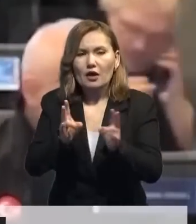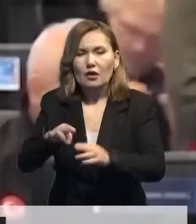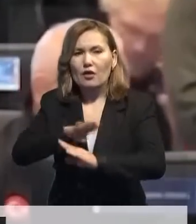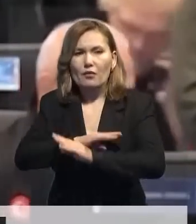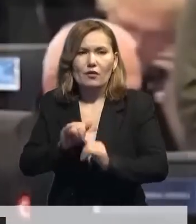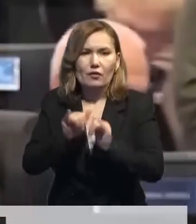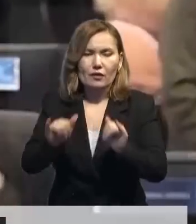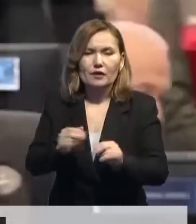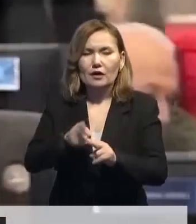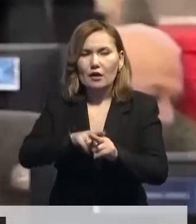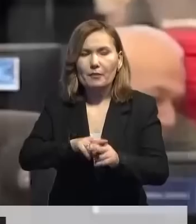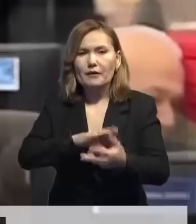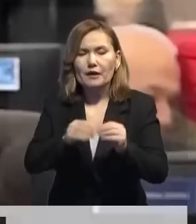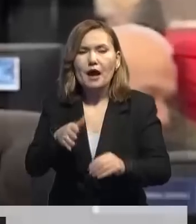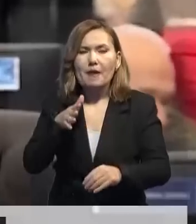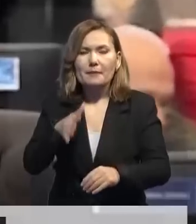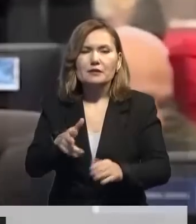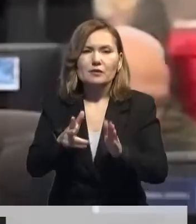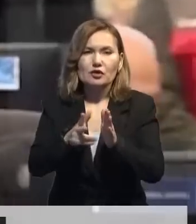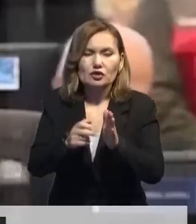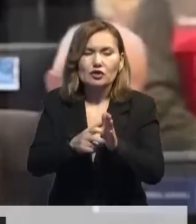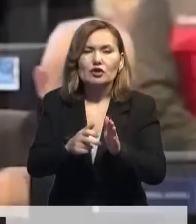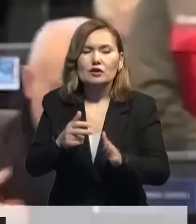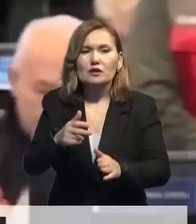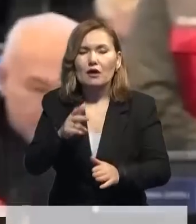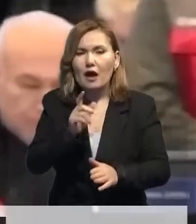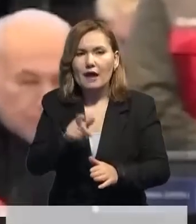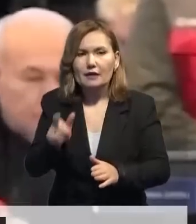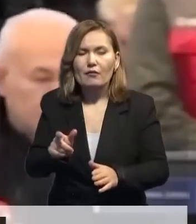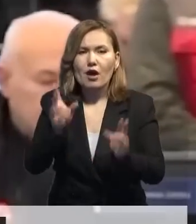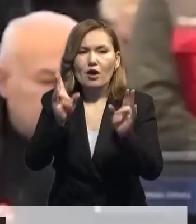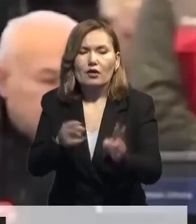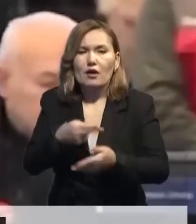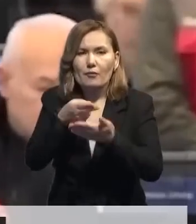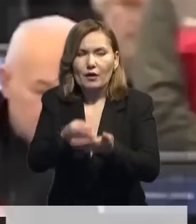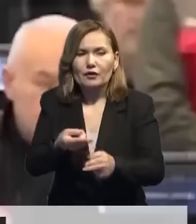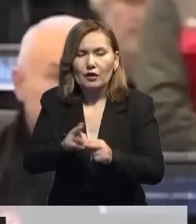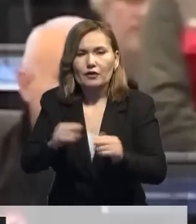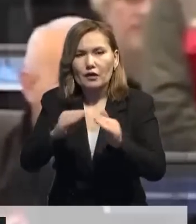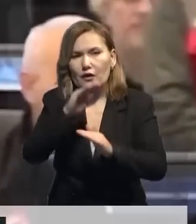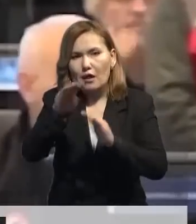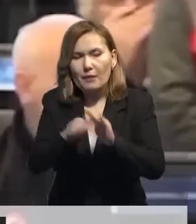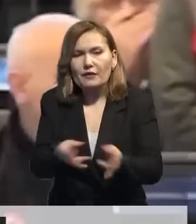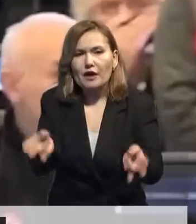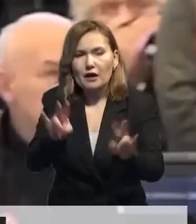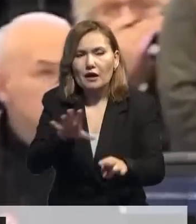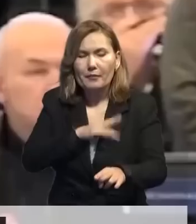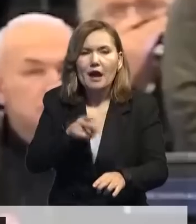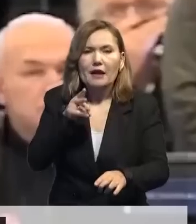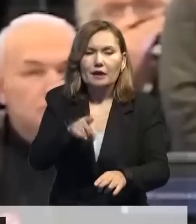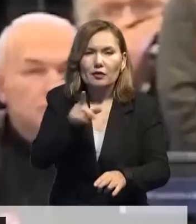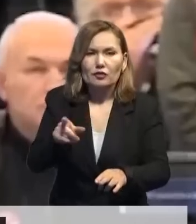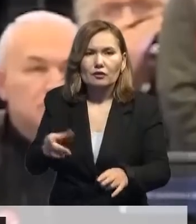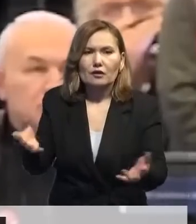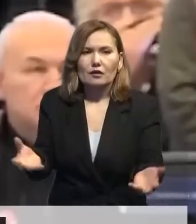өсетіні белгісіз. 5385 кісі зардап шекті. Үйінді астынан құтқарылғандардың саны 2470. Халықаралық көмек үшін де